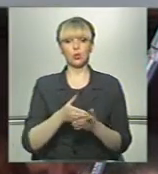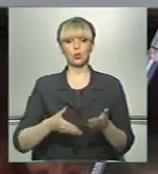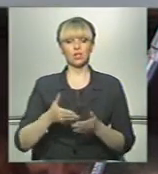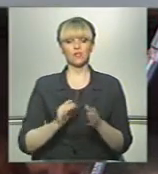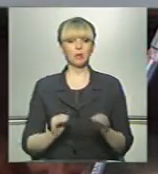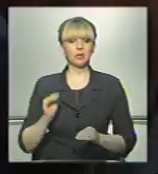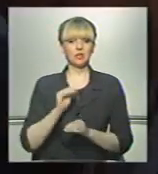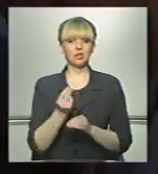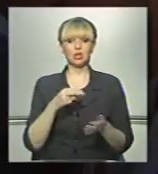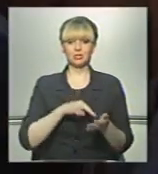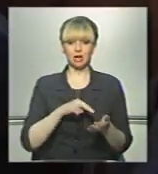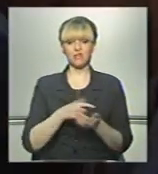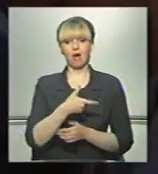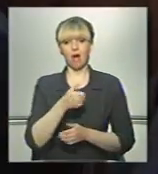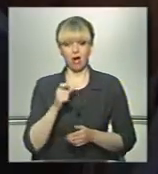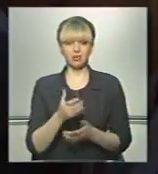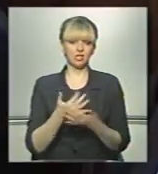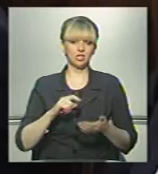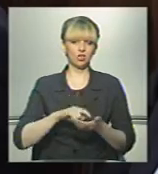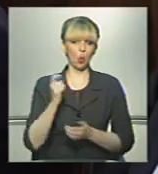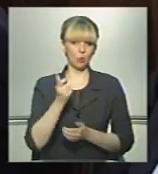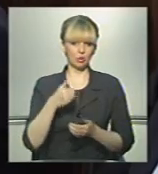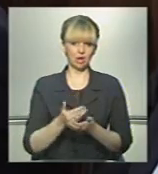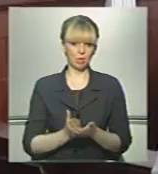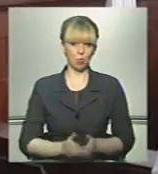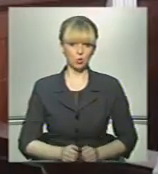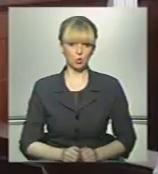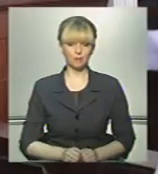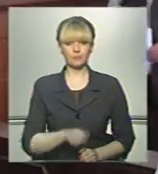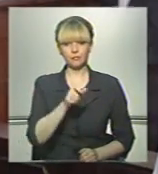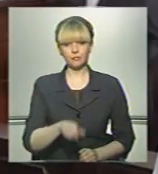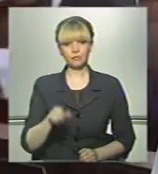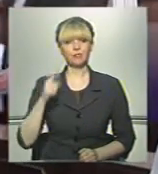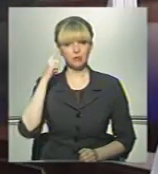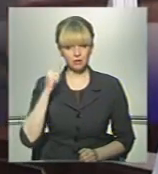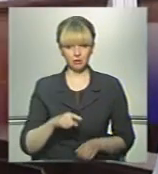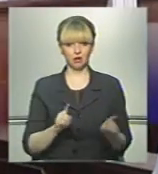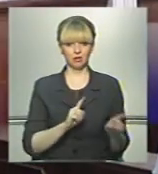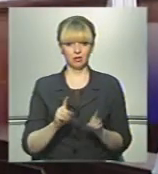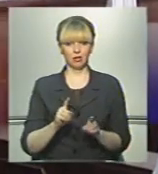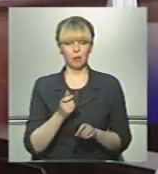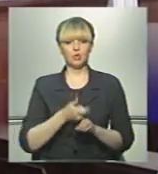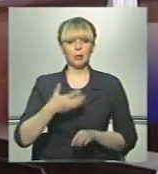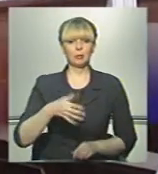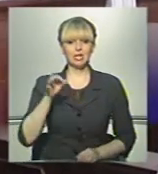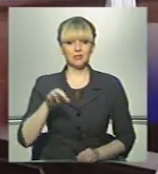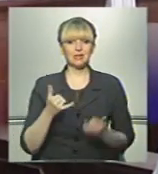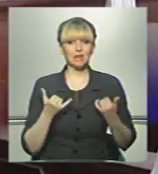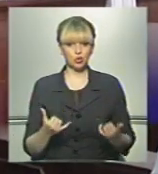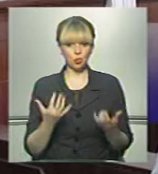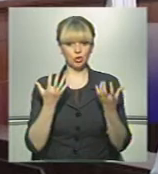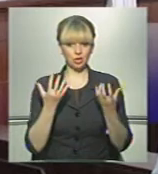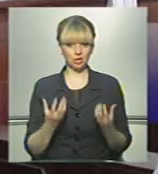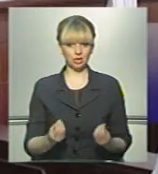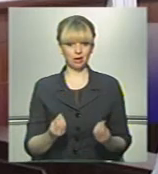скасувати підвищені тарифи на газ та інші комунальні послуги. Люди, знаєте, що більше 50% на сьогоднішній